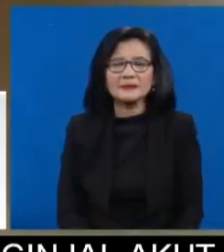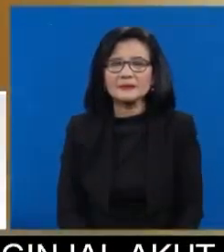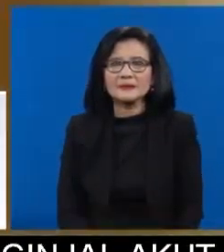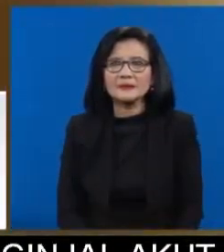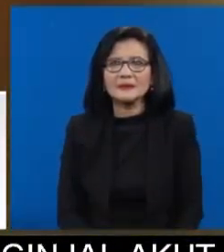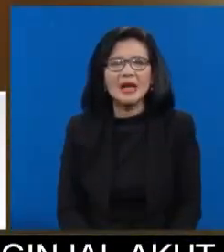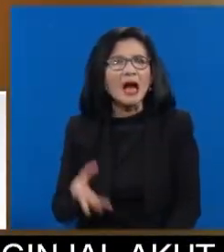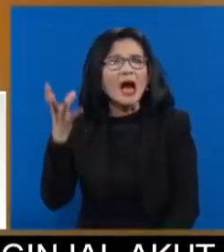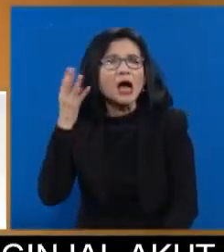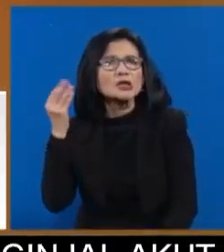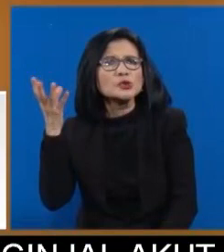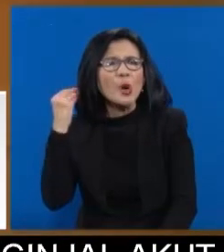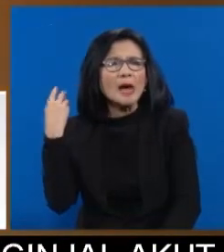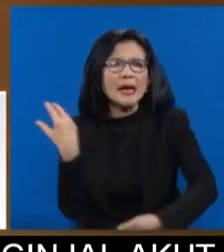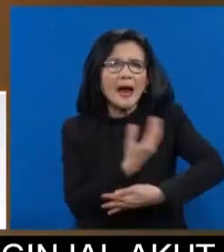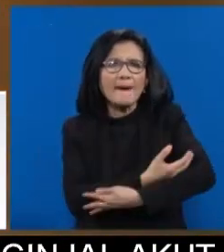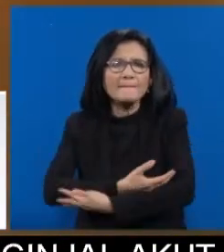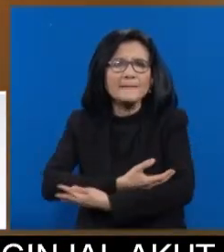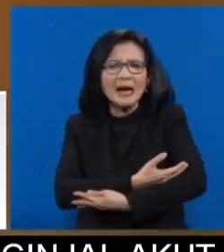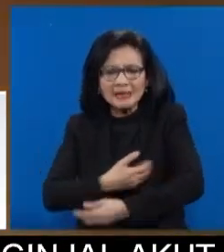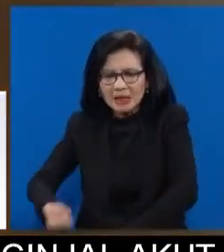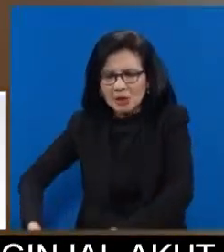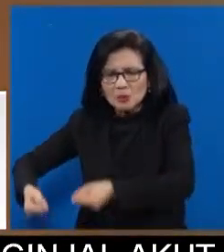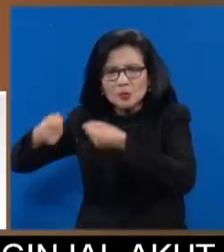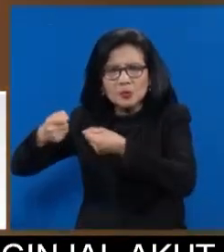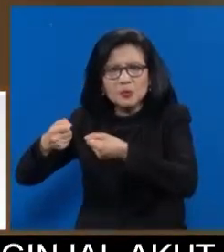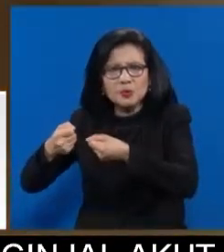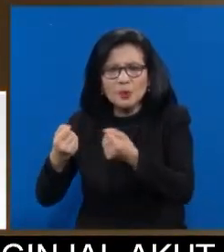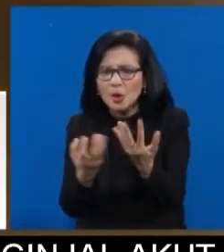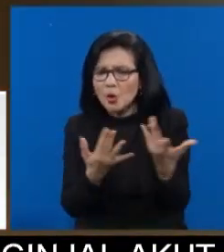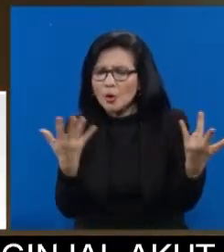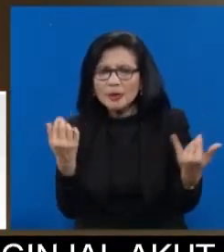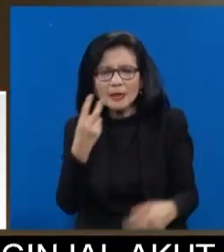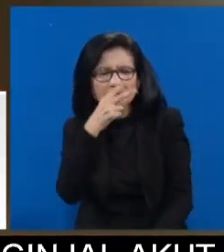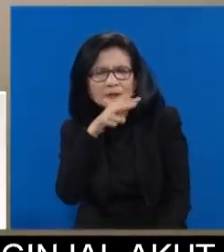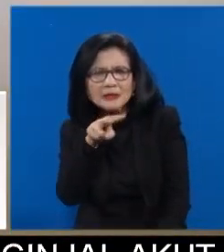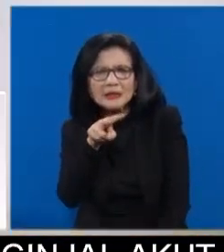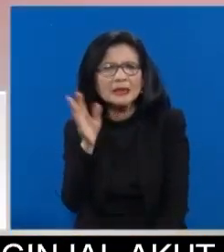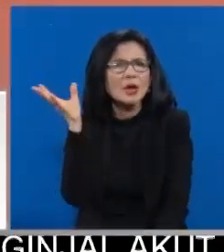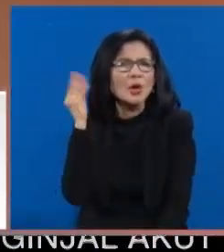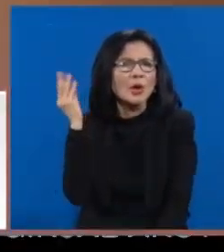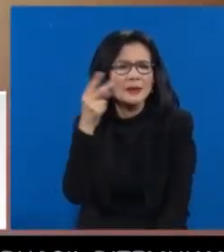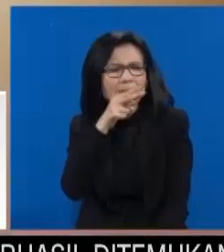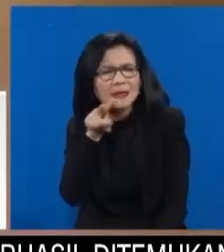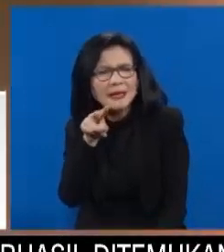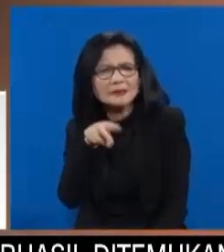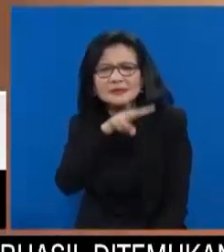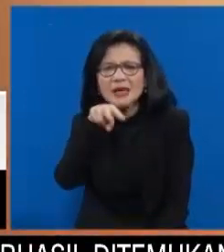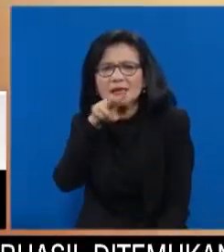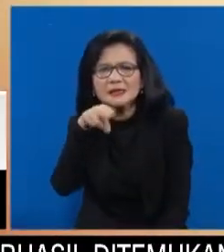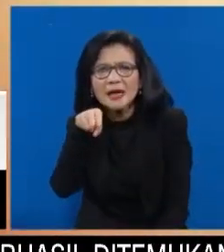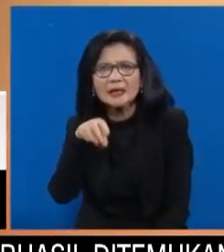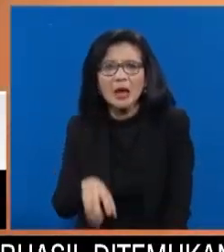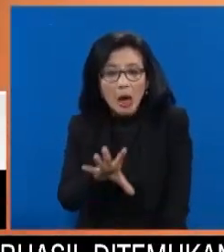Suara bayi terbungkus karung di semak belukar ini menarik perhatian sejumlah pemuda di Kelurahan Degayu dan Kerapyak.